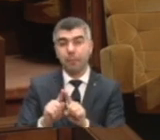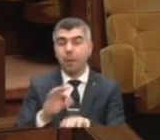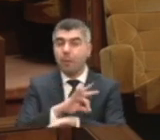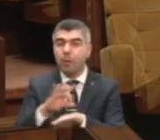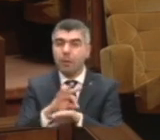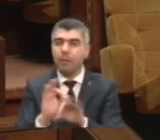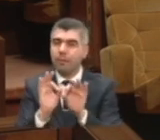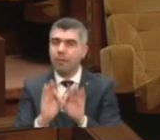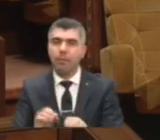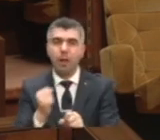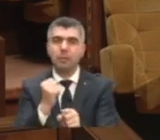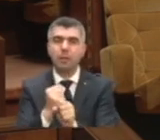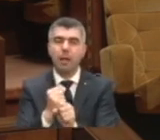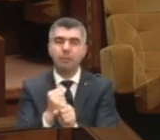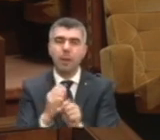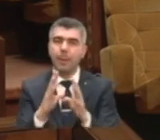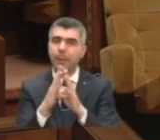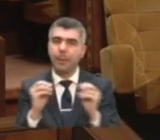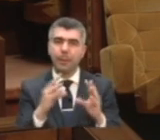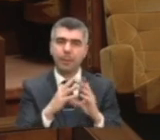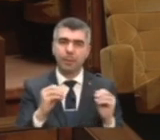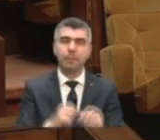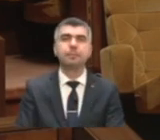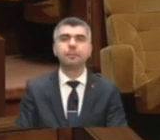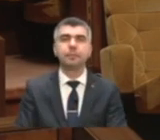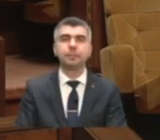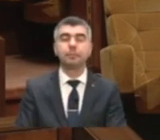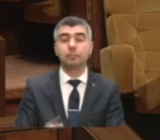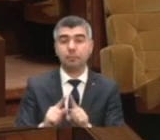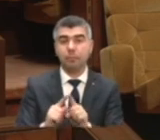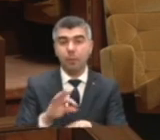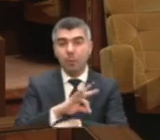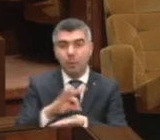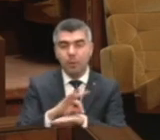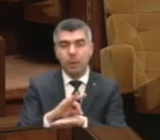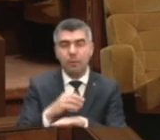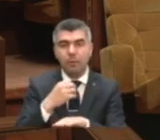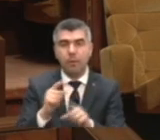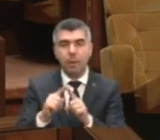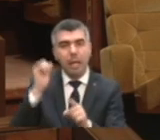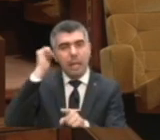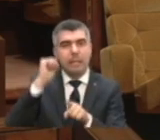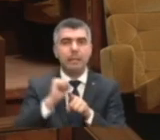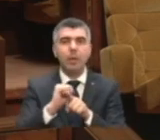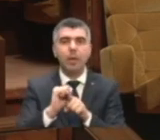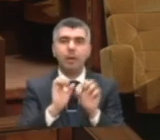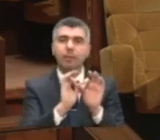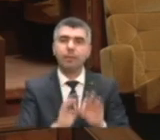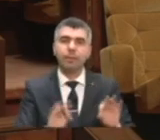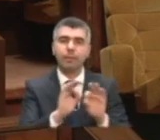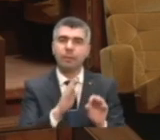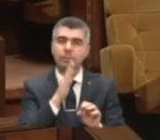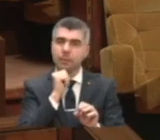الاطر ما كتشتغلش، شبه منعدمه. واذا كانت هاد الاطر كاينه ما كايناش اصلا التكوين ديالهم. هذه من جهه. من جهه